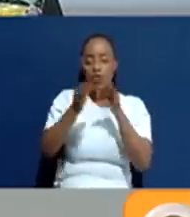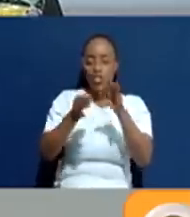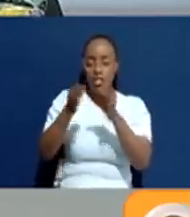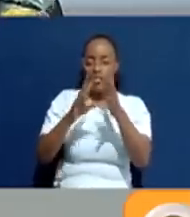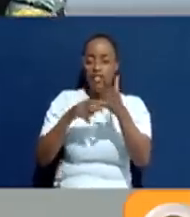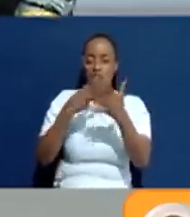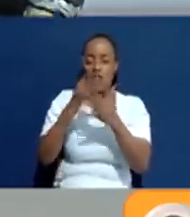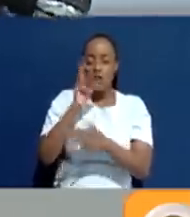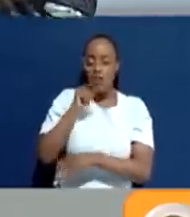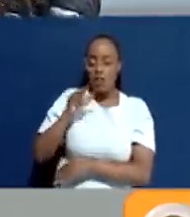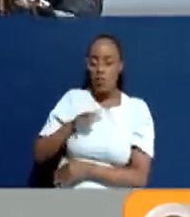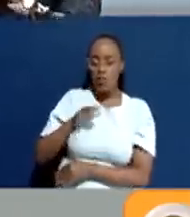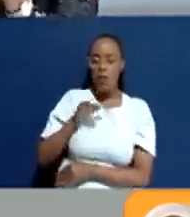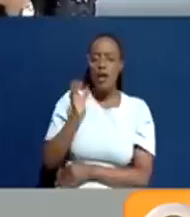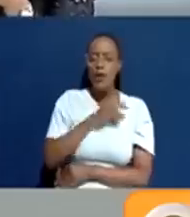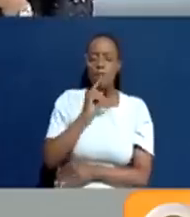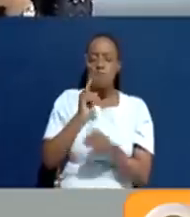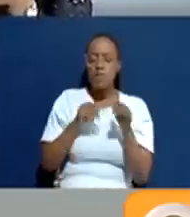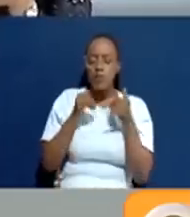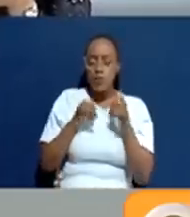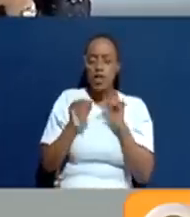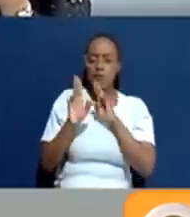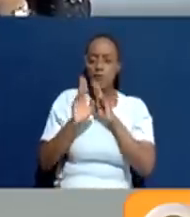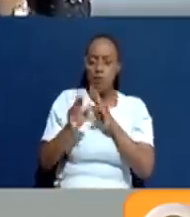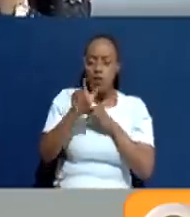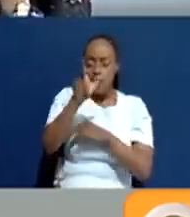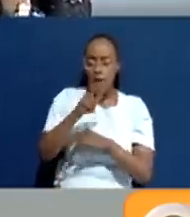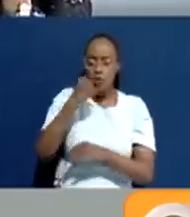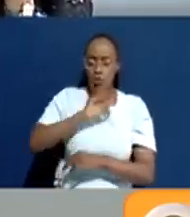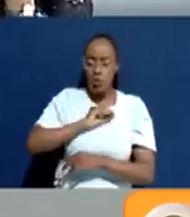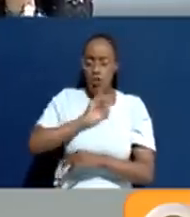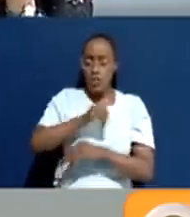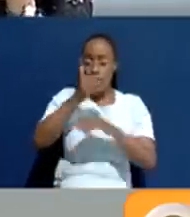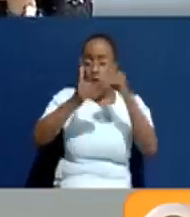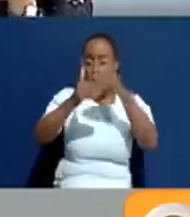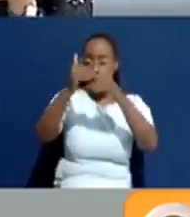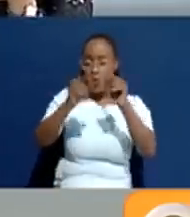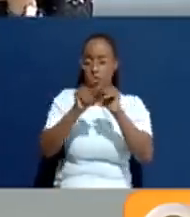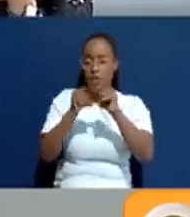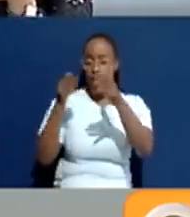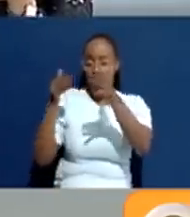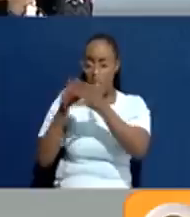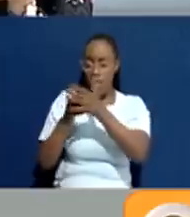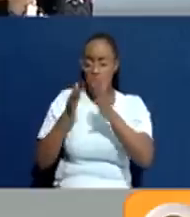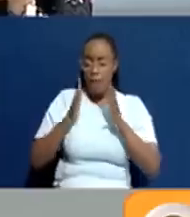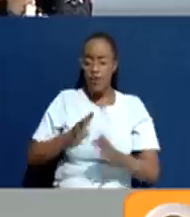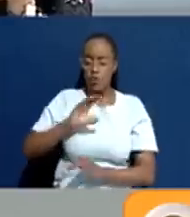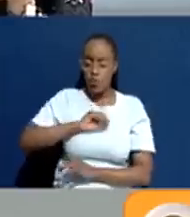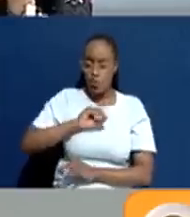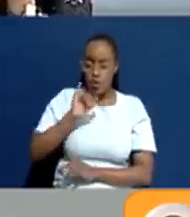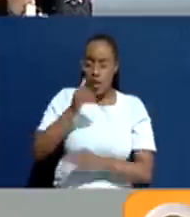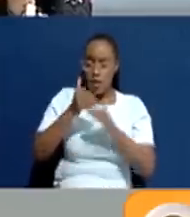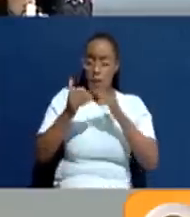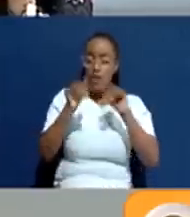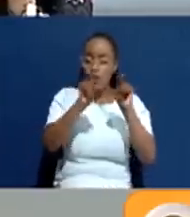mwamba. Na mama huyo analia kwamba jitihada za kumshtaki mmiliki wa jengo hilo zinahujumiwa na mmiliki huyo, huku maafisa